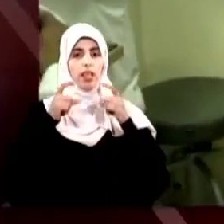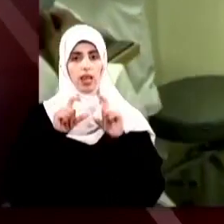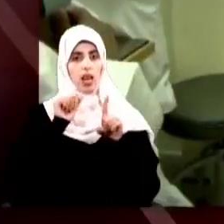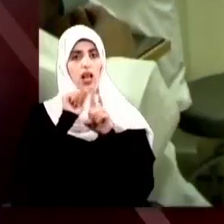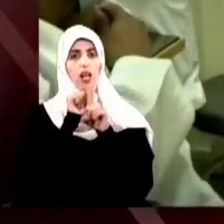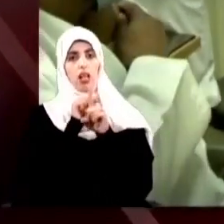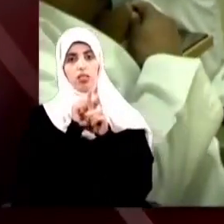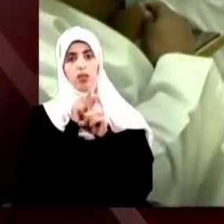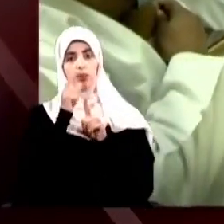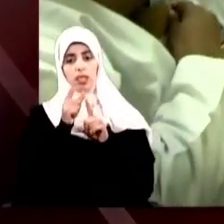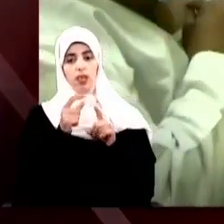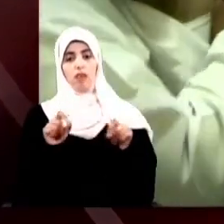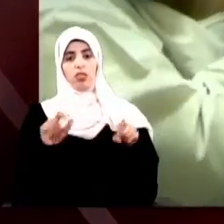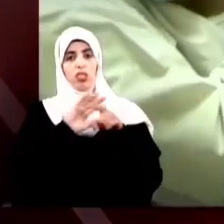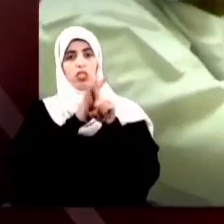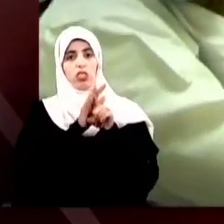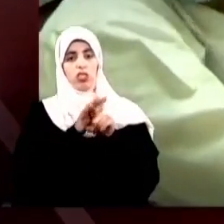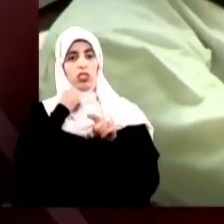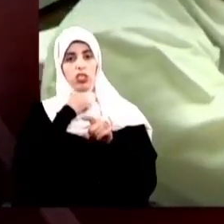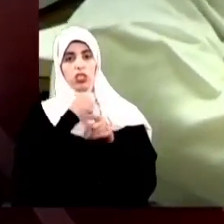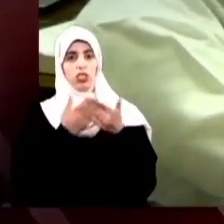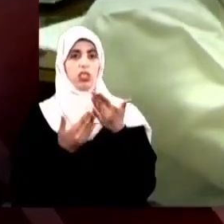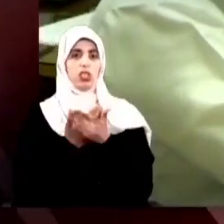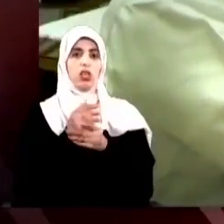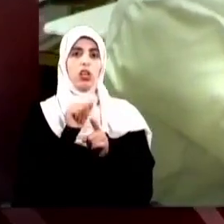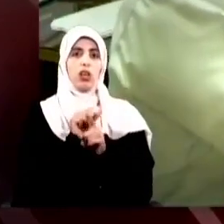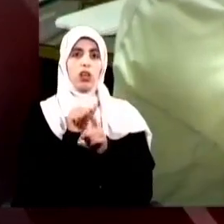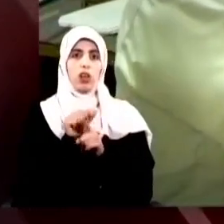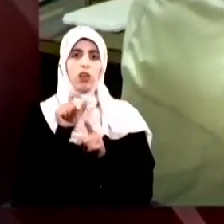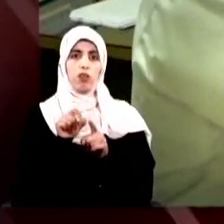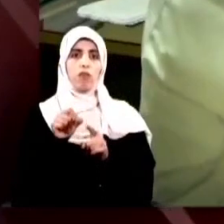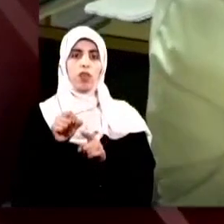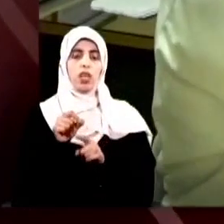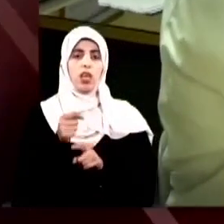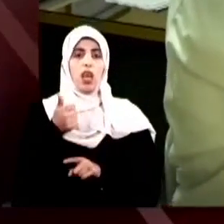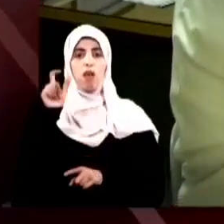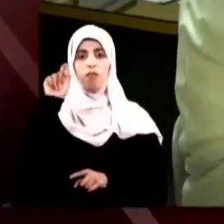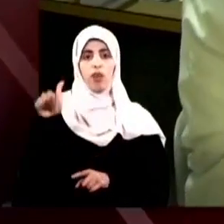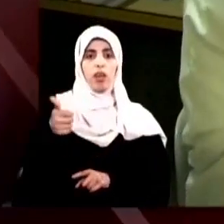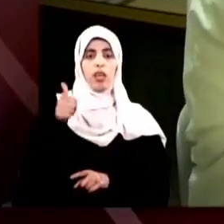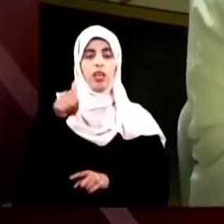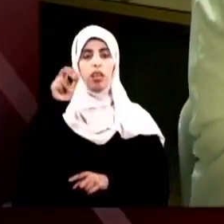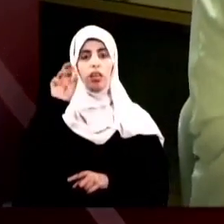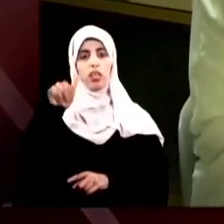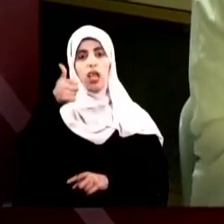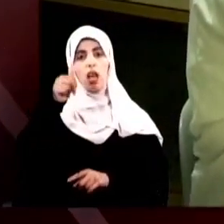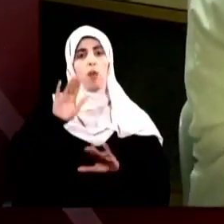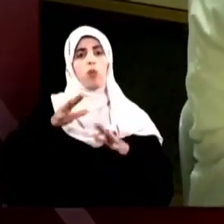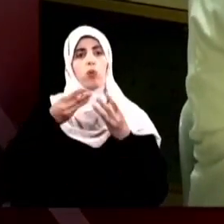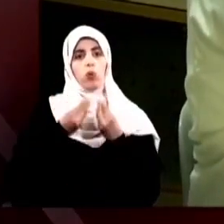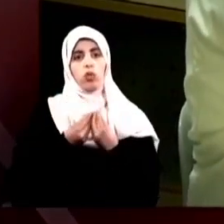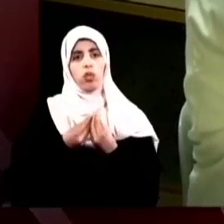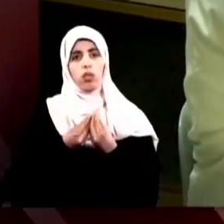خاصة بالنسبة للسلالات المتواجدة في جمهورية جنوب أفريقيا وكذلك البرازيل، أنها